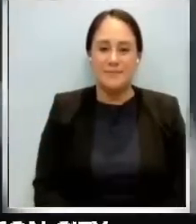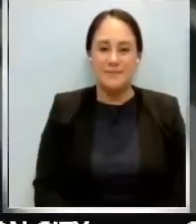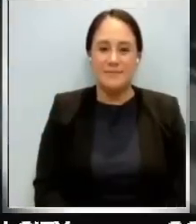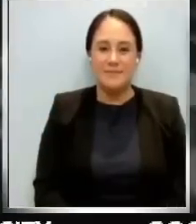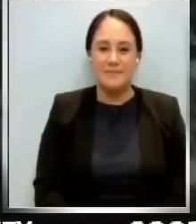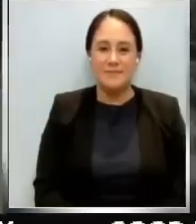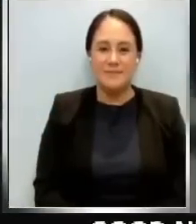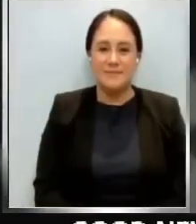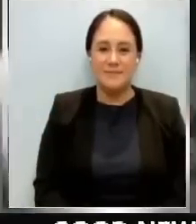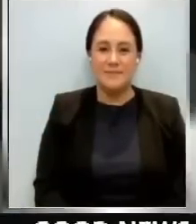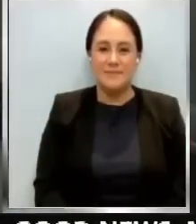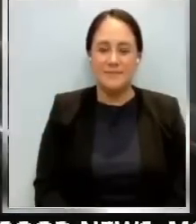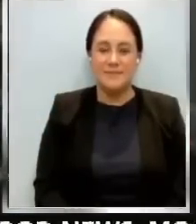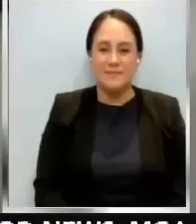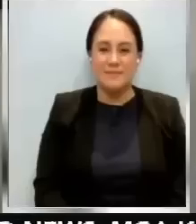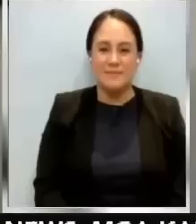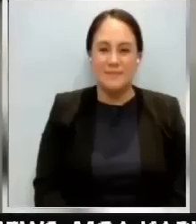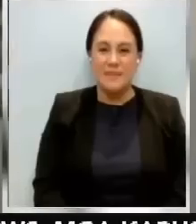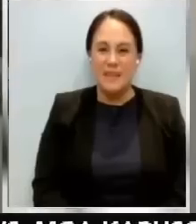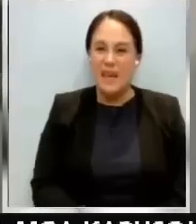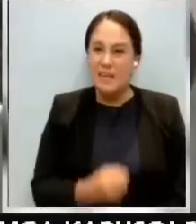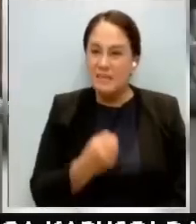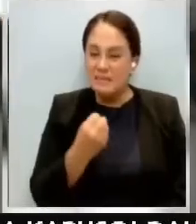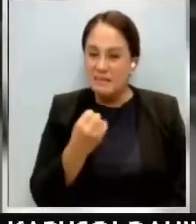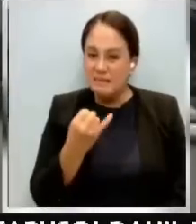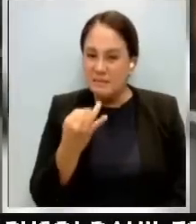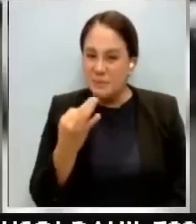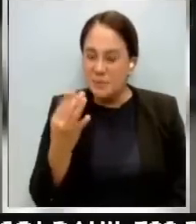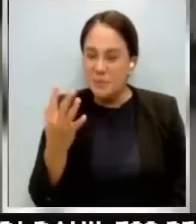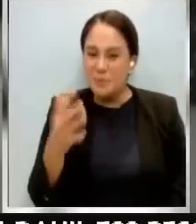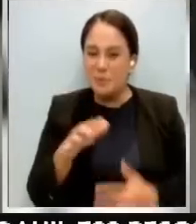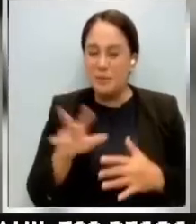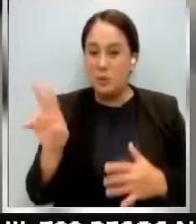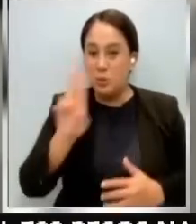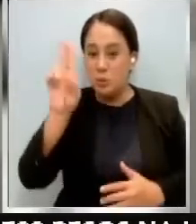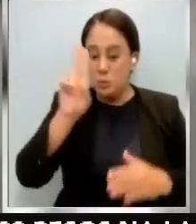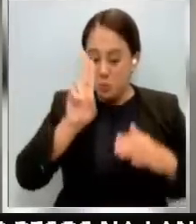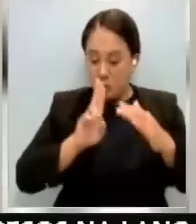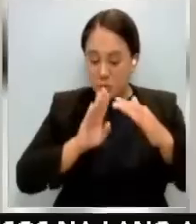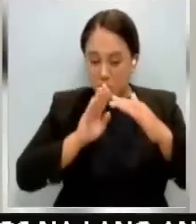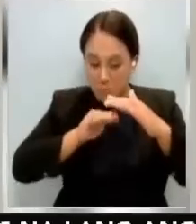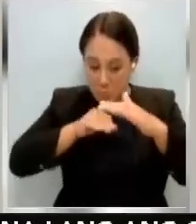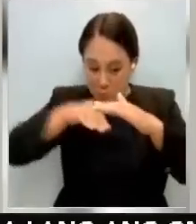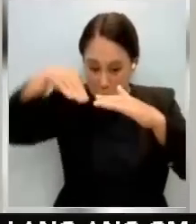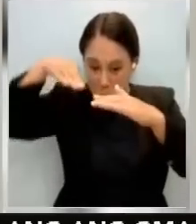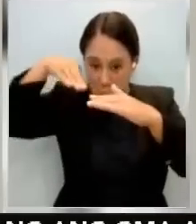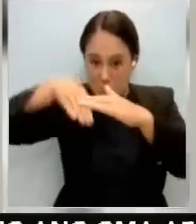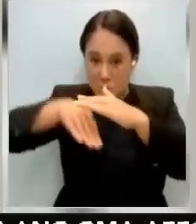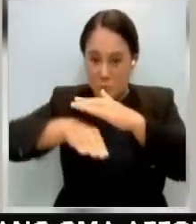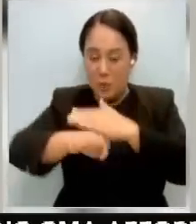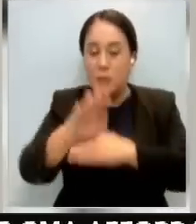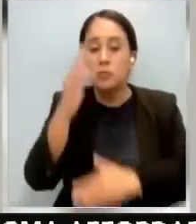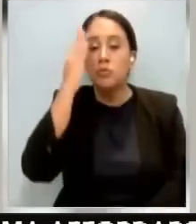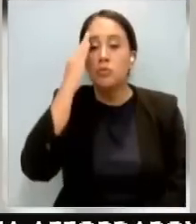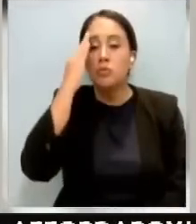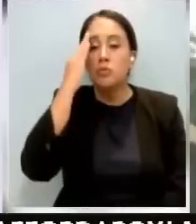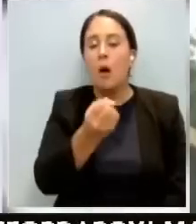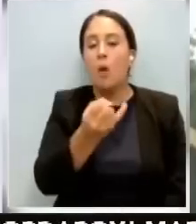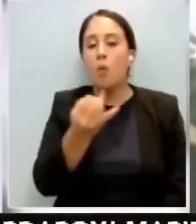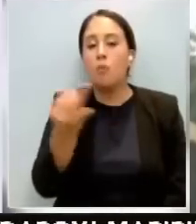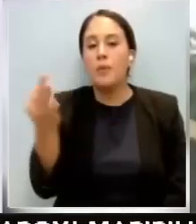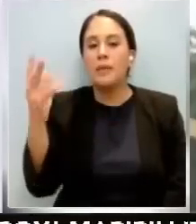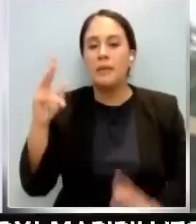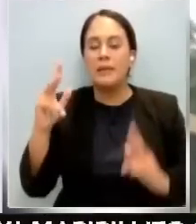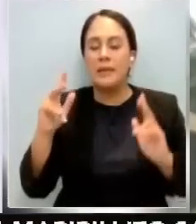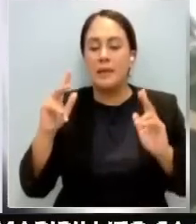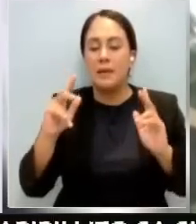Walang volume count na mga sasakyan na gumagamit ng Lagos Nilad para malaman kung ilang motorista ang apektado ng pagsasara ng underpass na